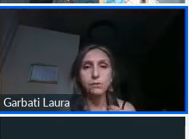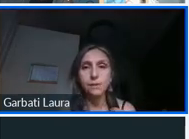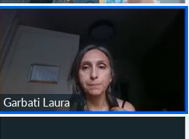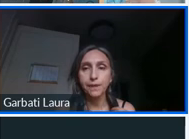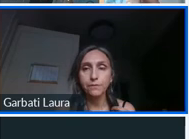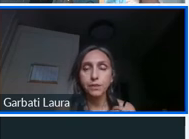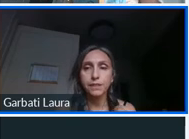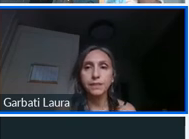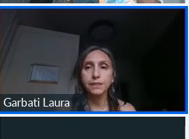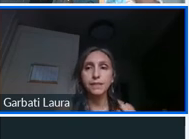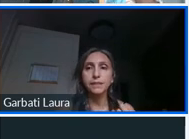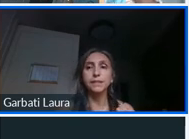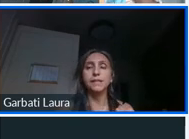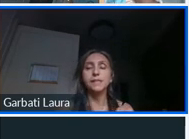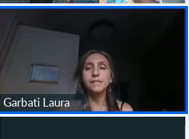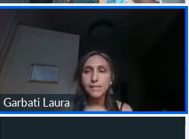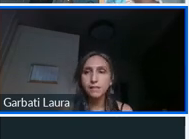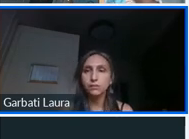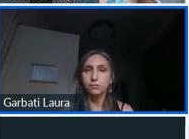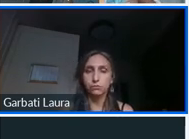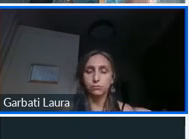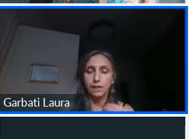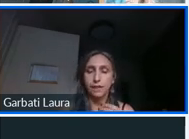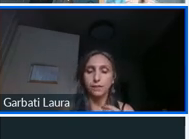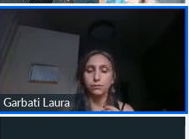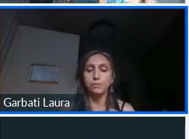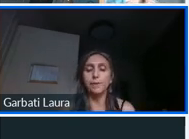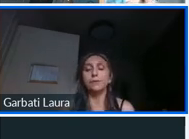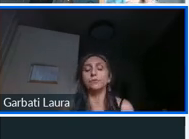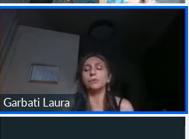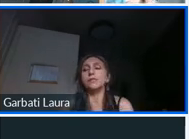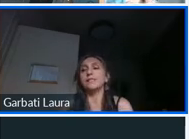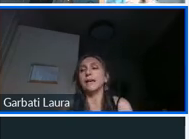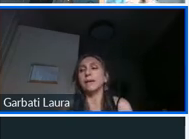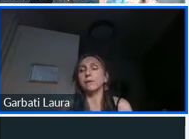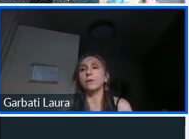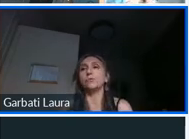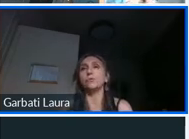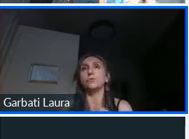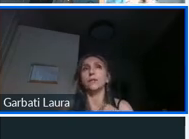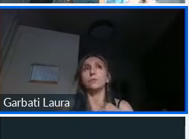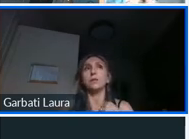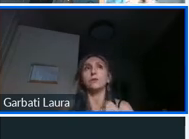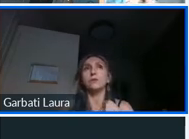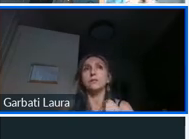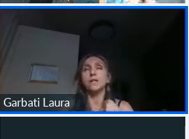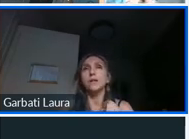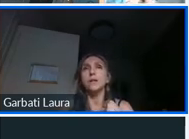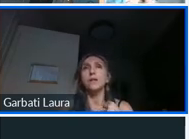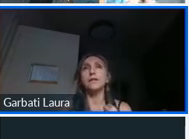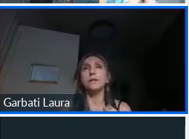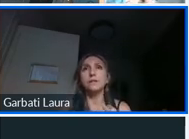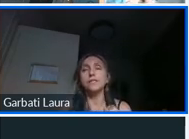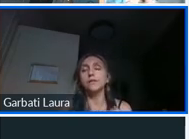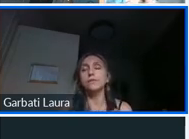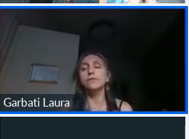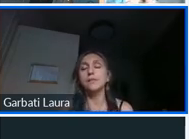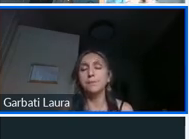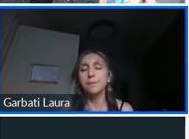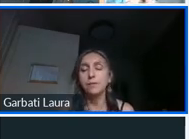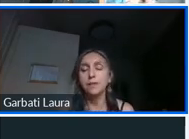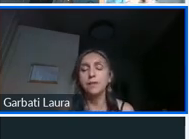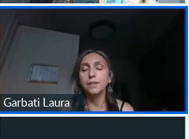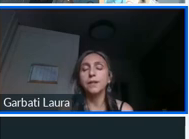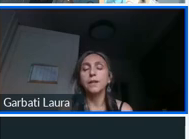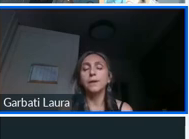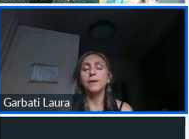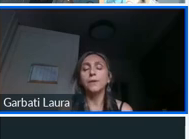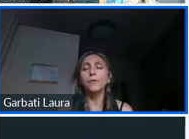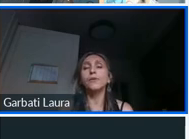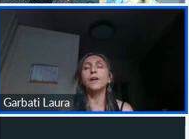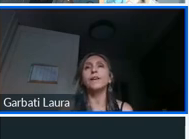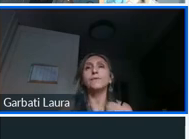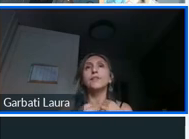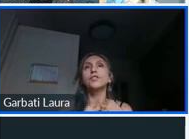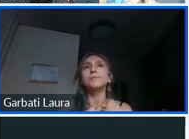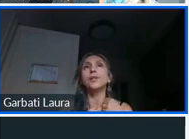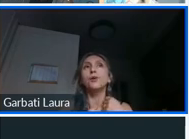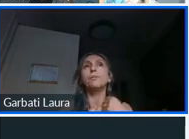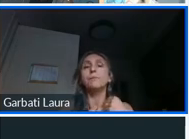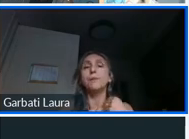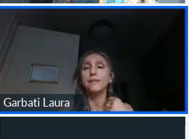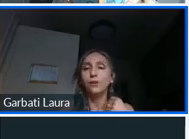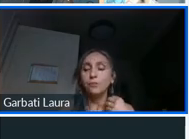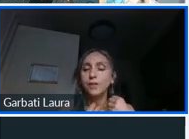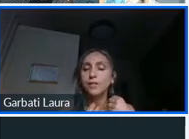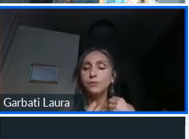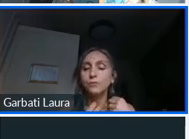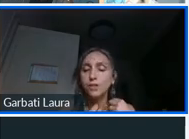essere consapevoli dei diritti che insistono sui dati. Cioè, per autorizzare qualcuno a fare qualcosa, devo essere consapevole di quello che invece